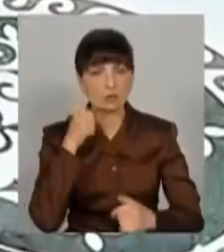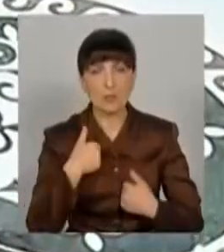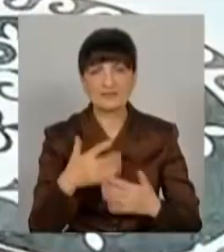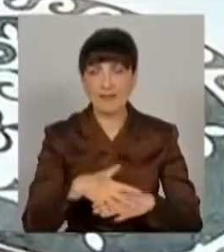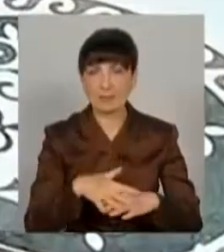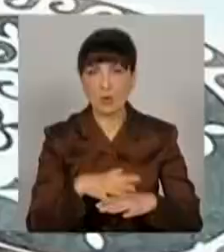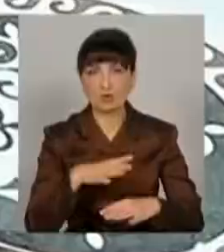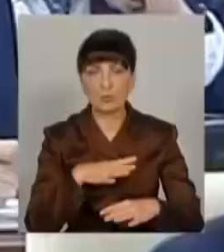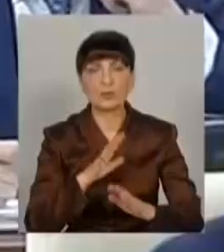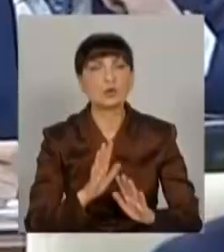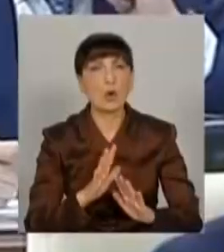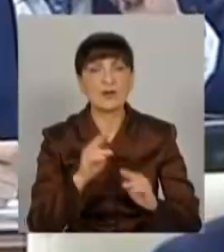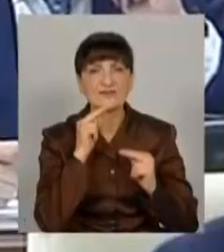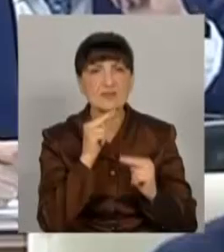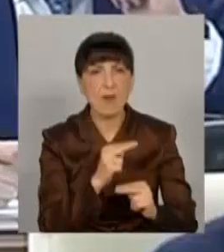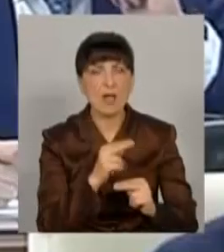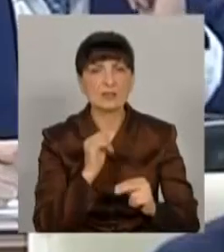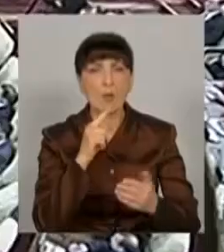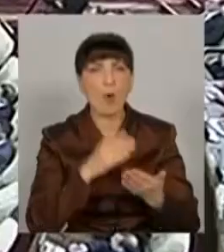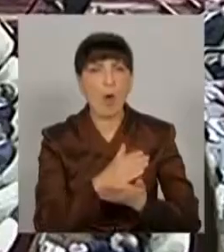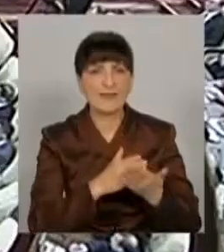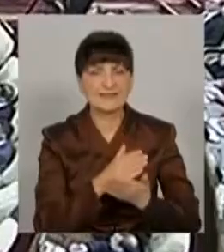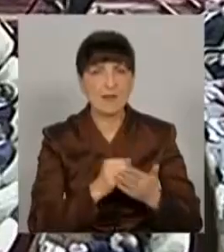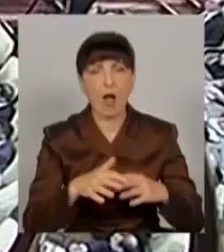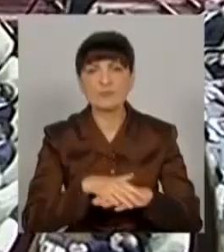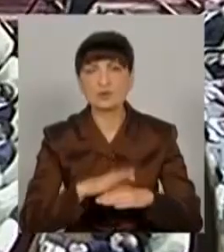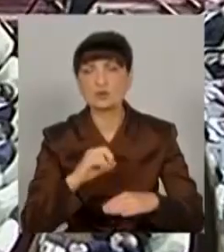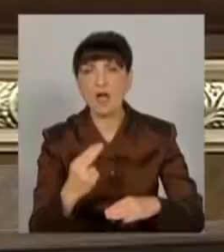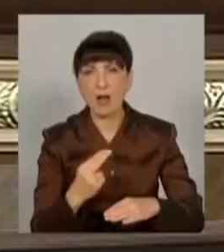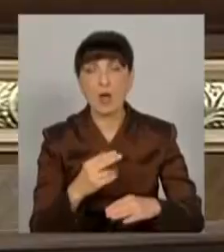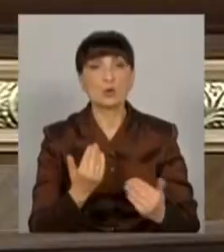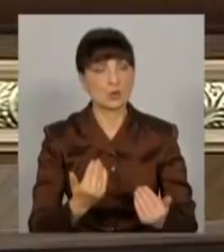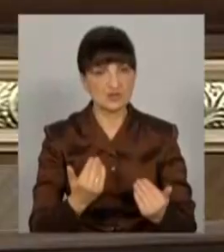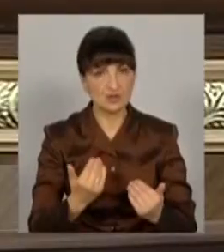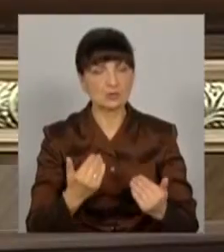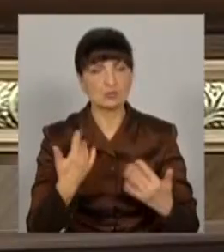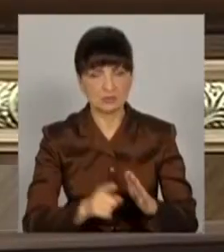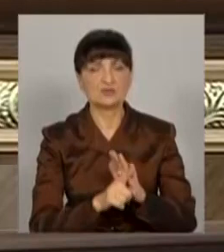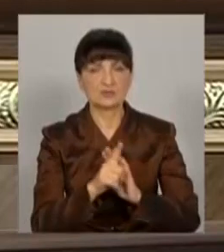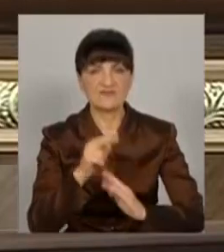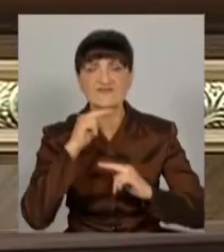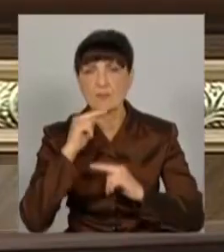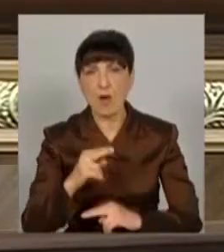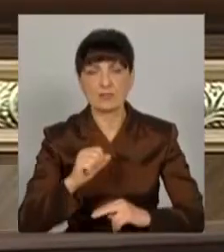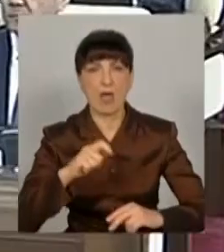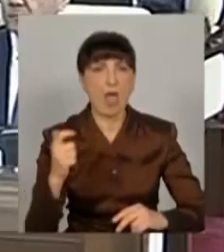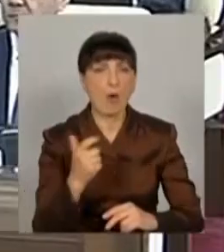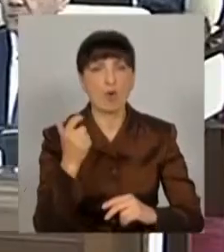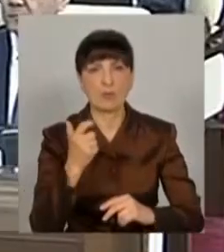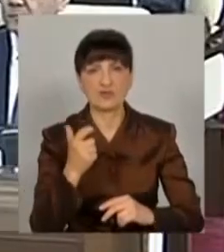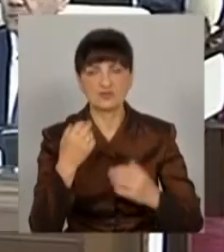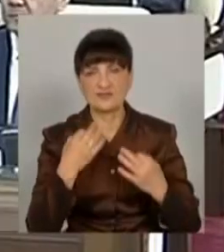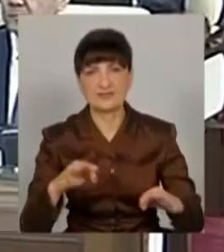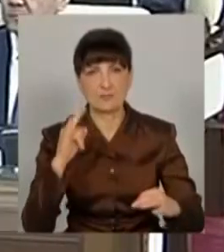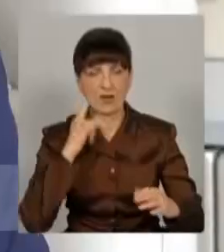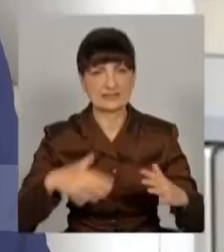послание народу было в основном сосредоточено на политической и общественно-социальной сфере, то сейчас пришло время сконцентрироваться на экономической